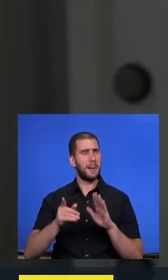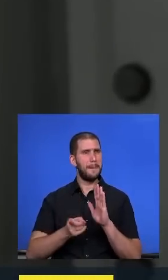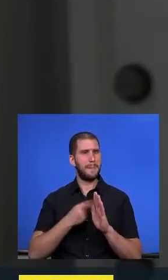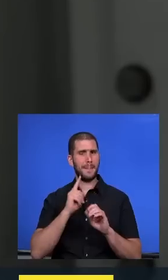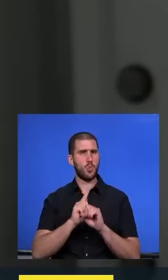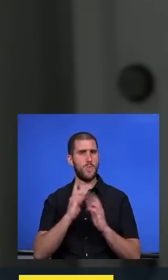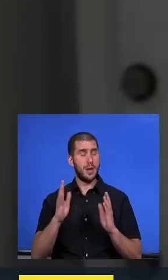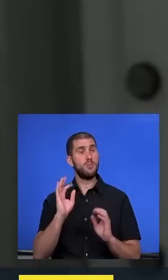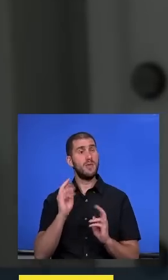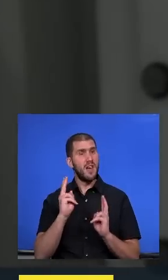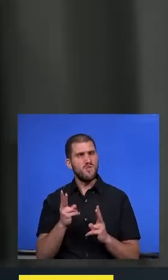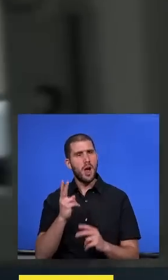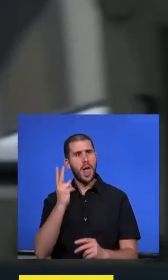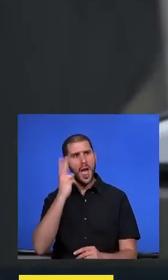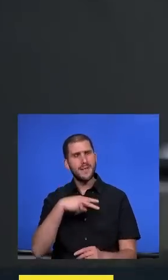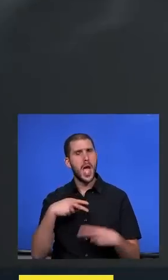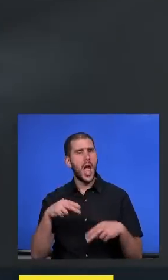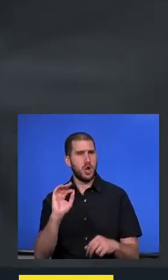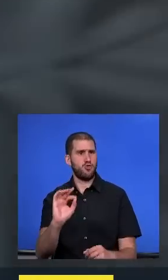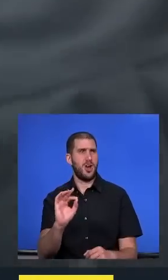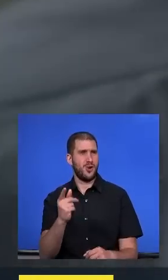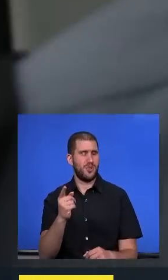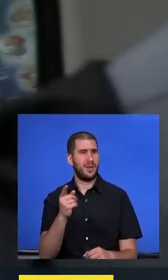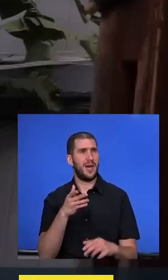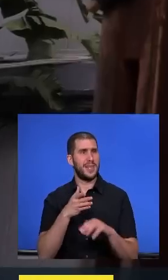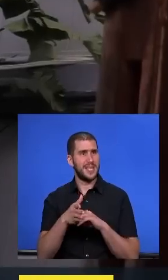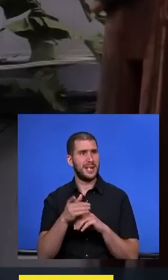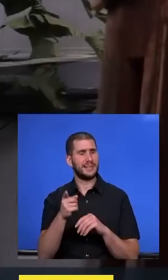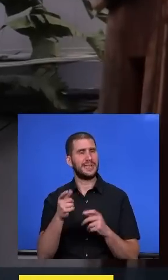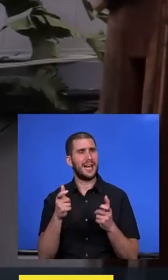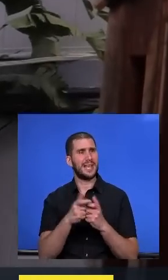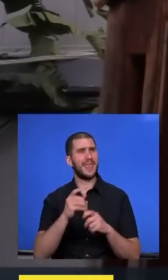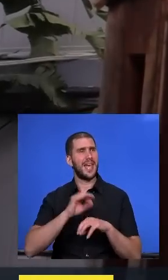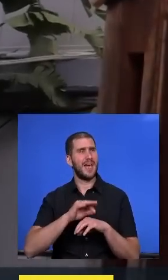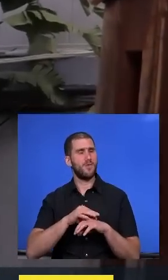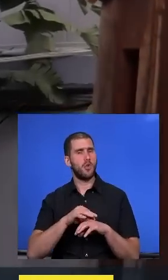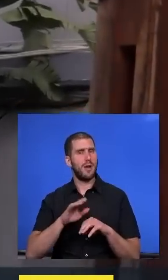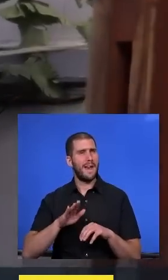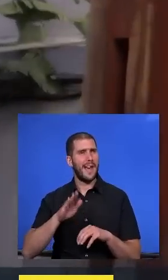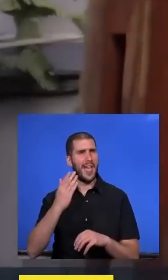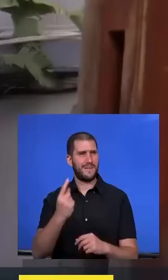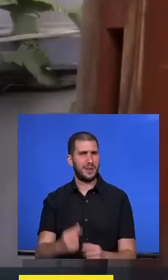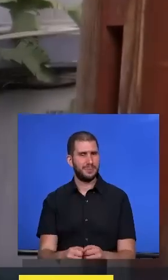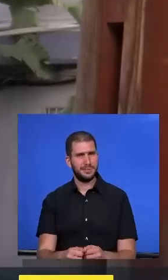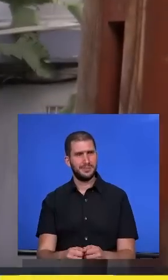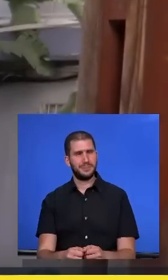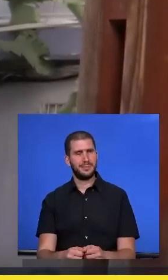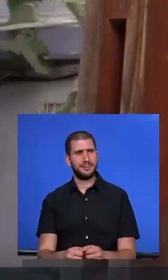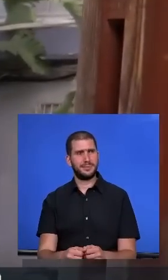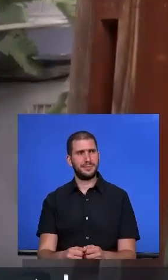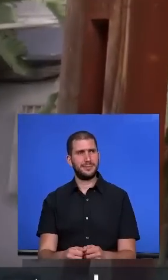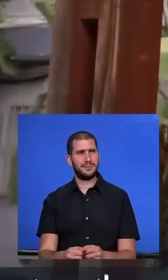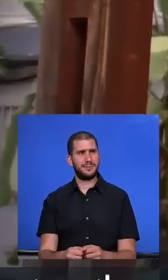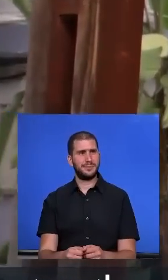כך שאפשר להבין את החשש שלהם להיכנס בשערי יחידת הרפואה של חיל האוויר.